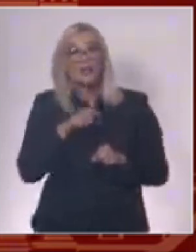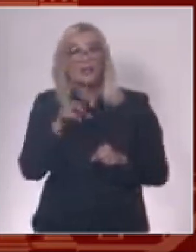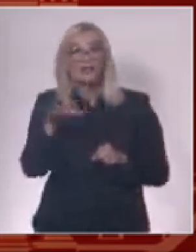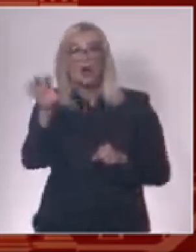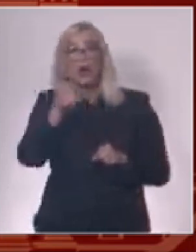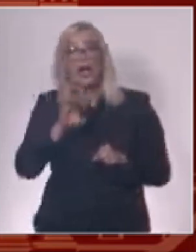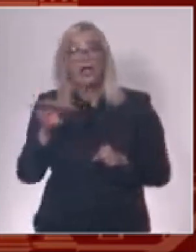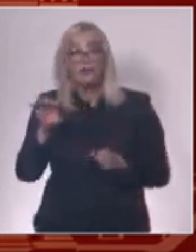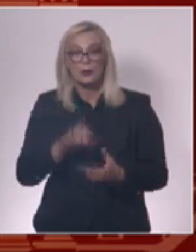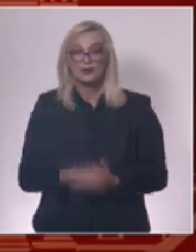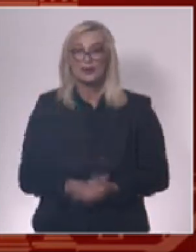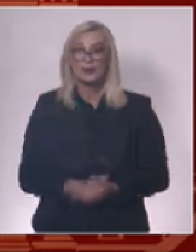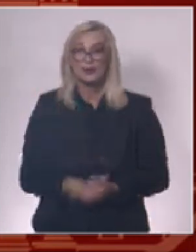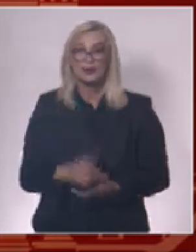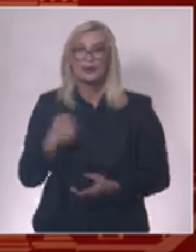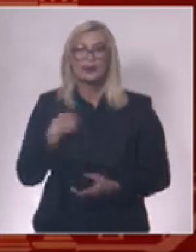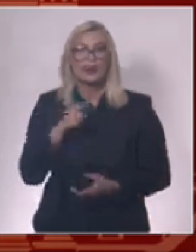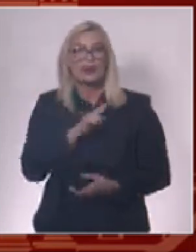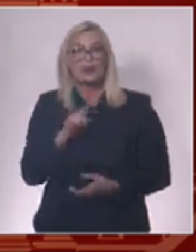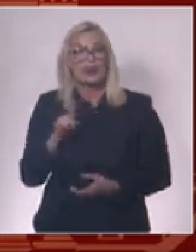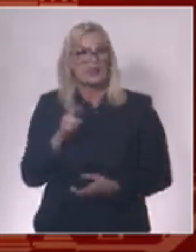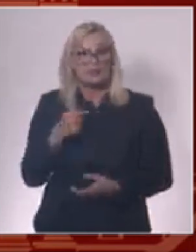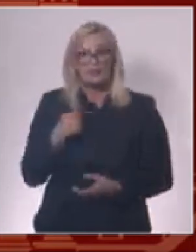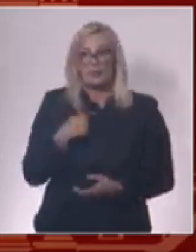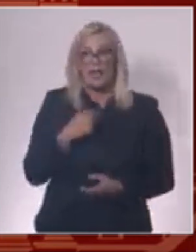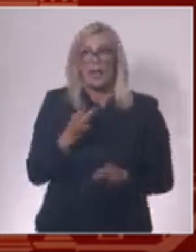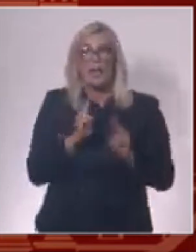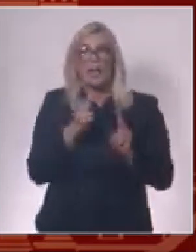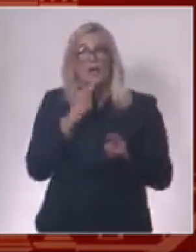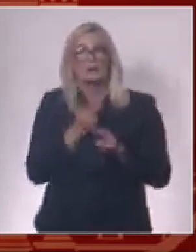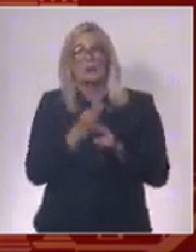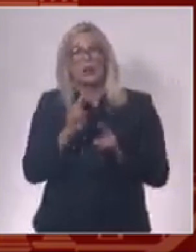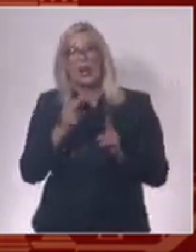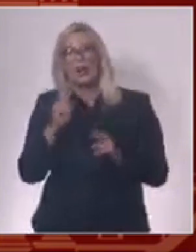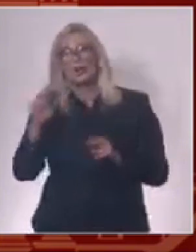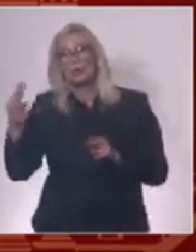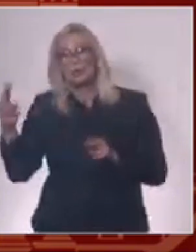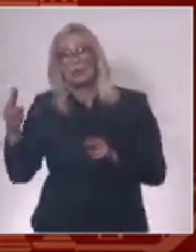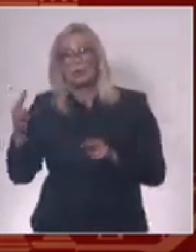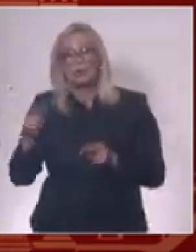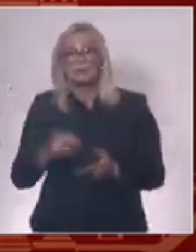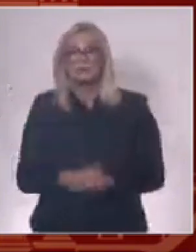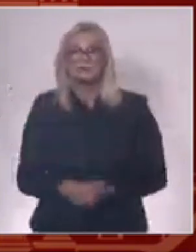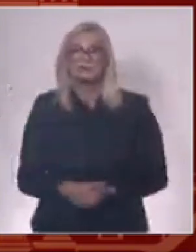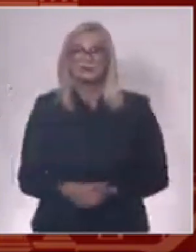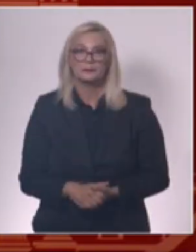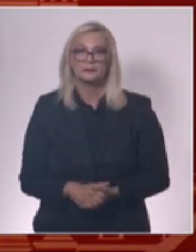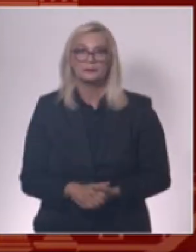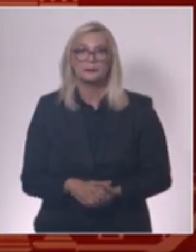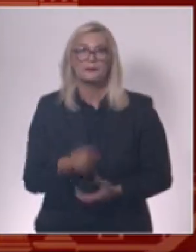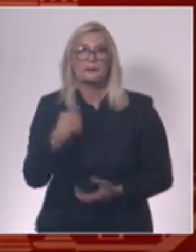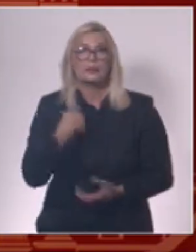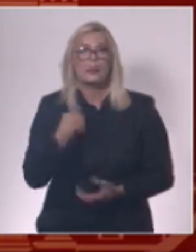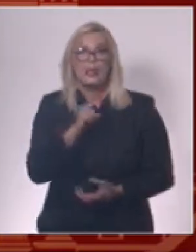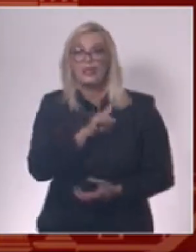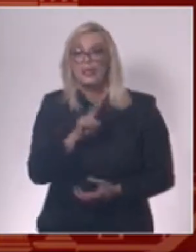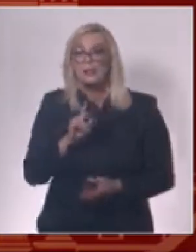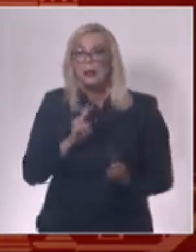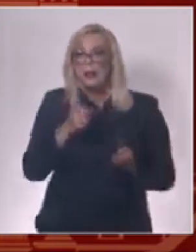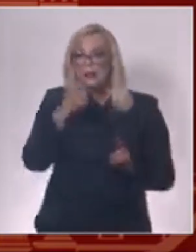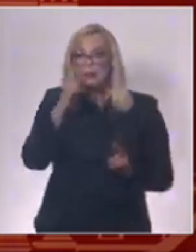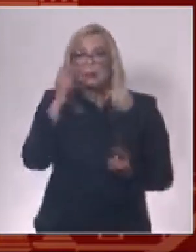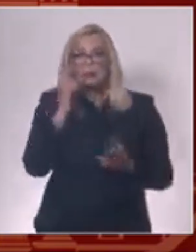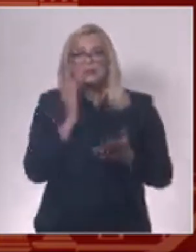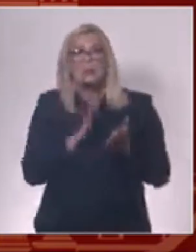европските. Не сме ние како сите други, не сме ние како што мислат дека